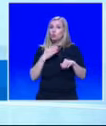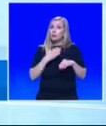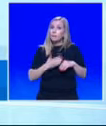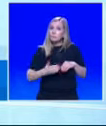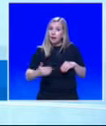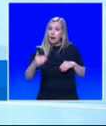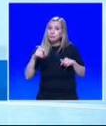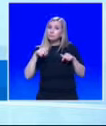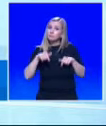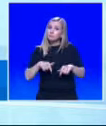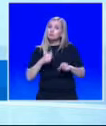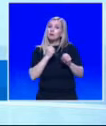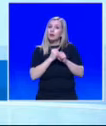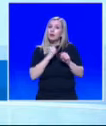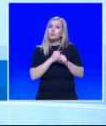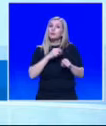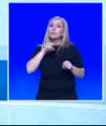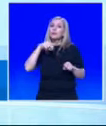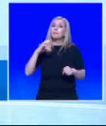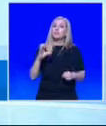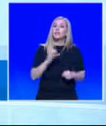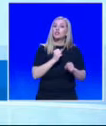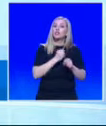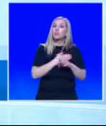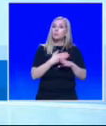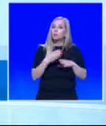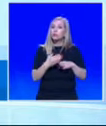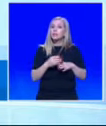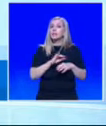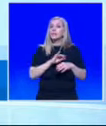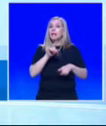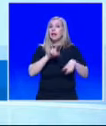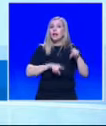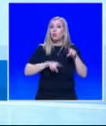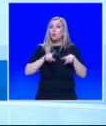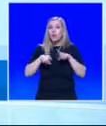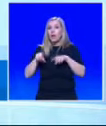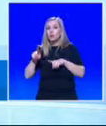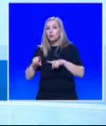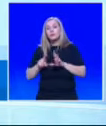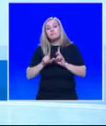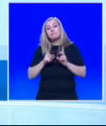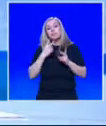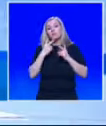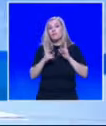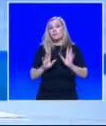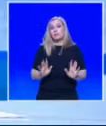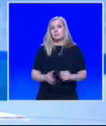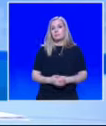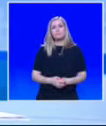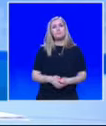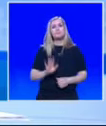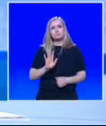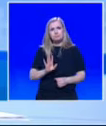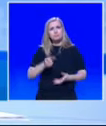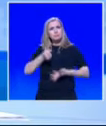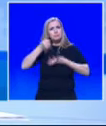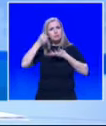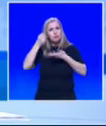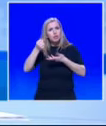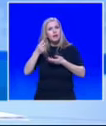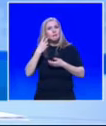нататък работата с ДПС ще продължи и за регулаторите, предстои да видим. Бюджет